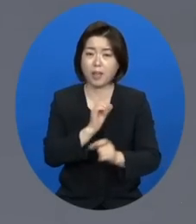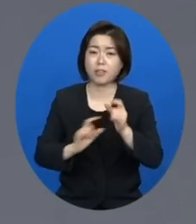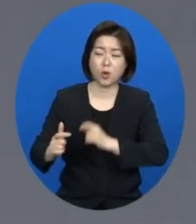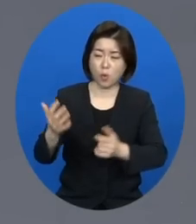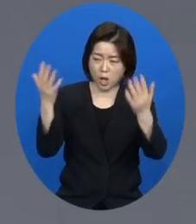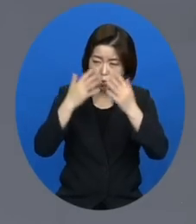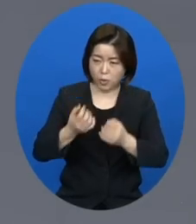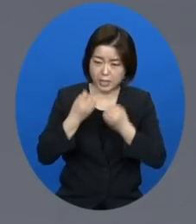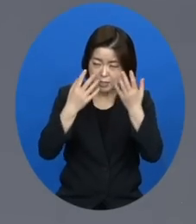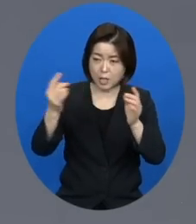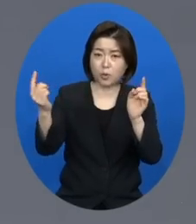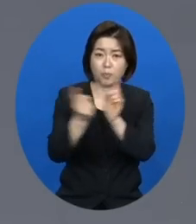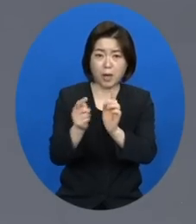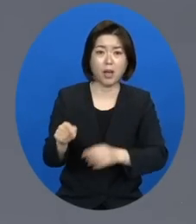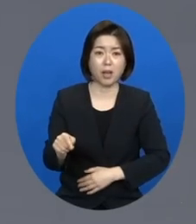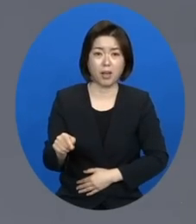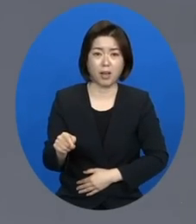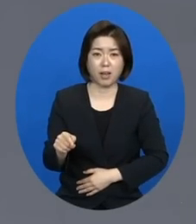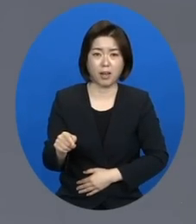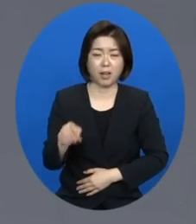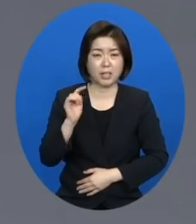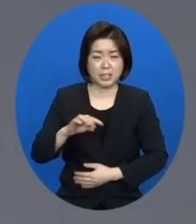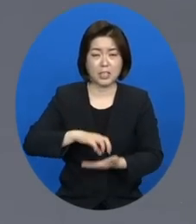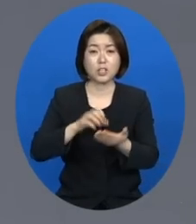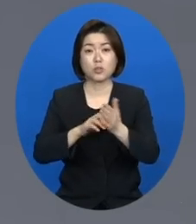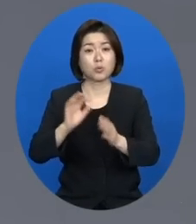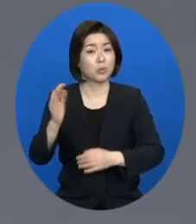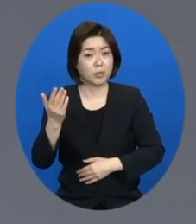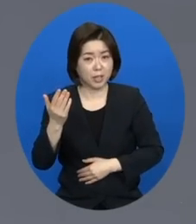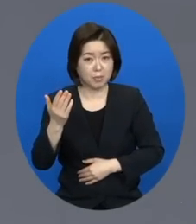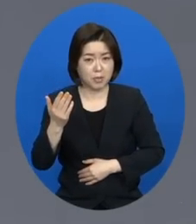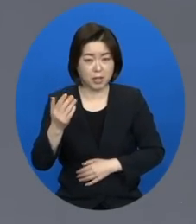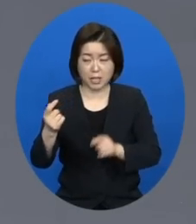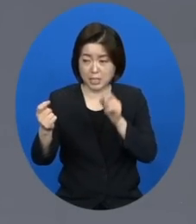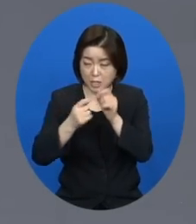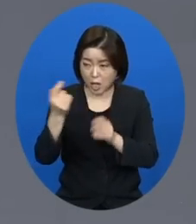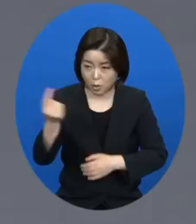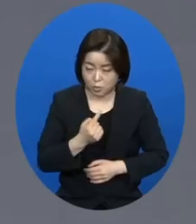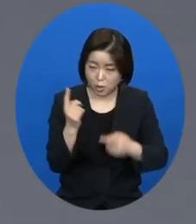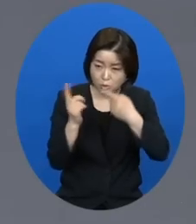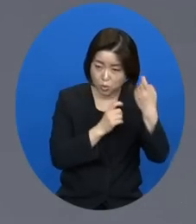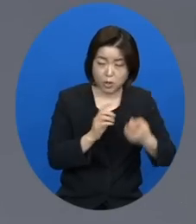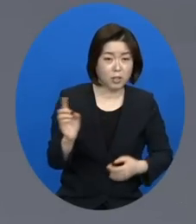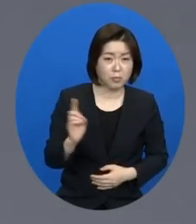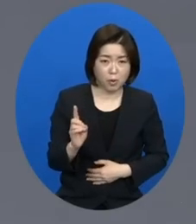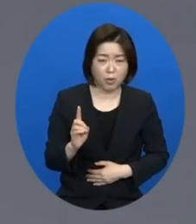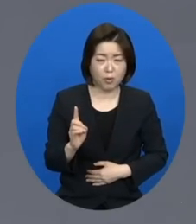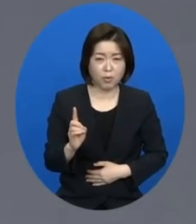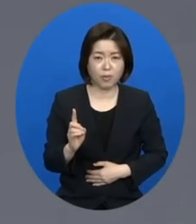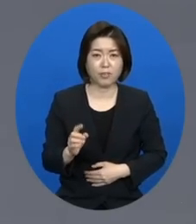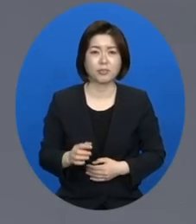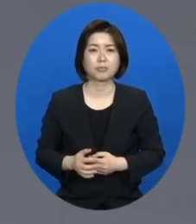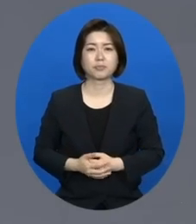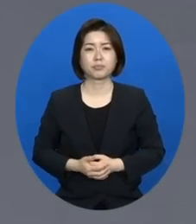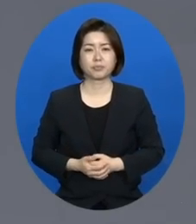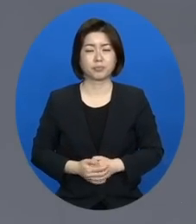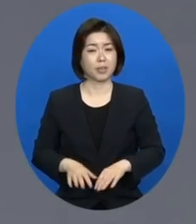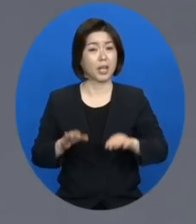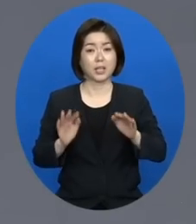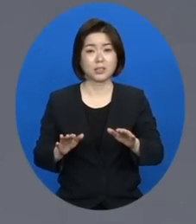고난이 새롭게 시작이 된 거예요. 여러분, 이 정도가 되면 다가오는 유혹이 뭔지 아십니까?